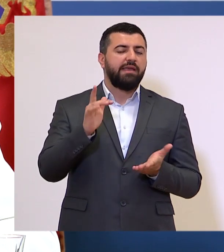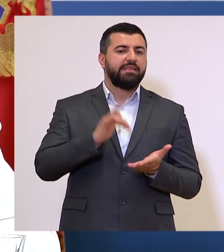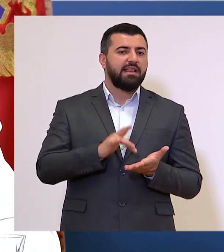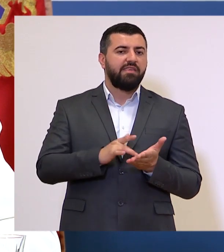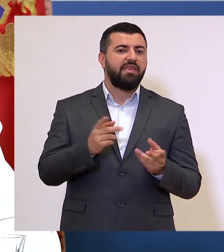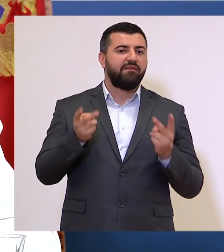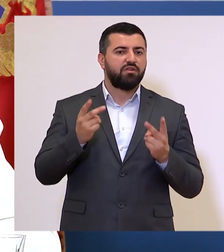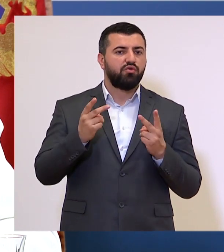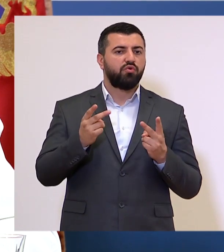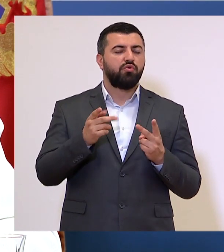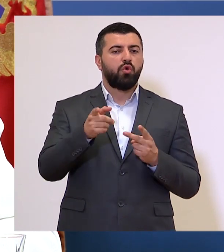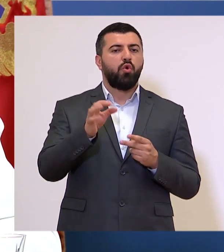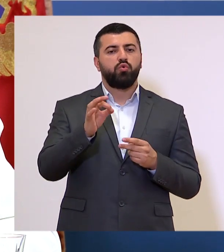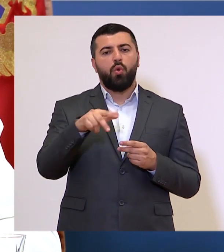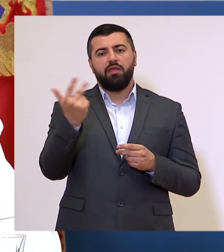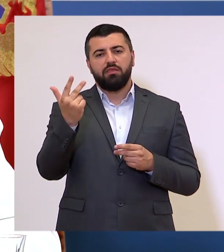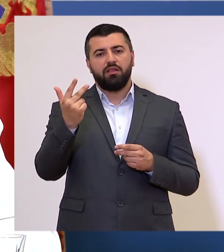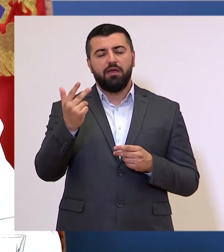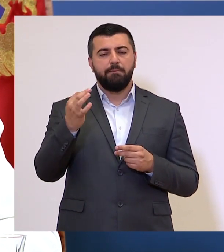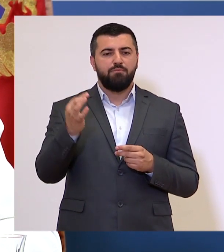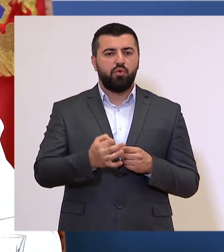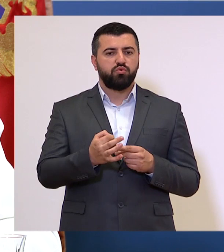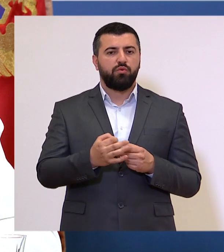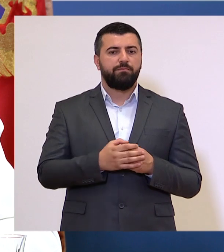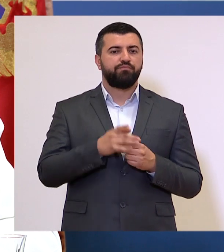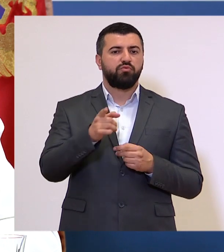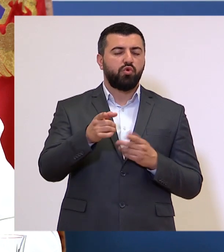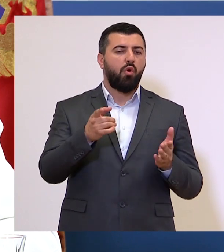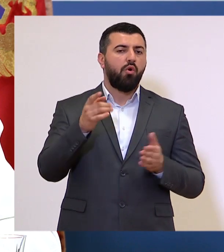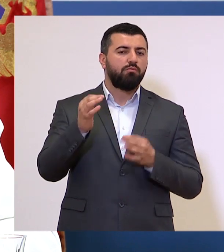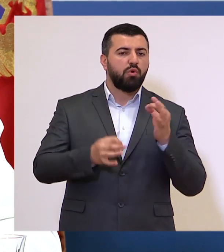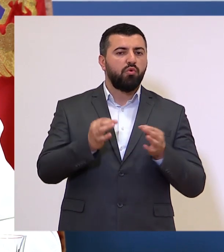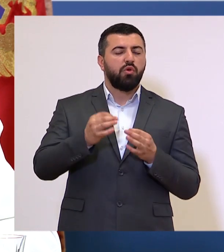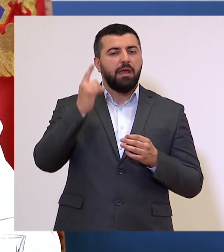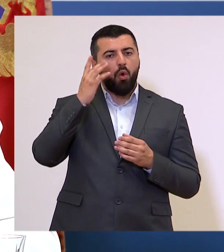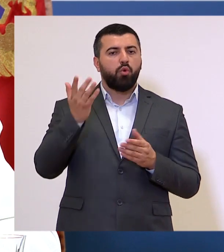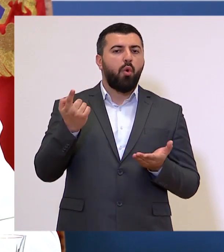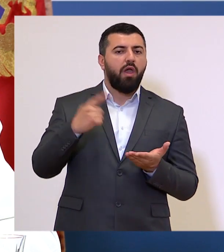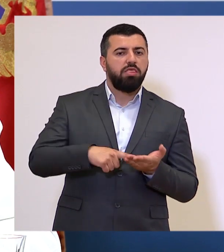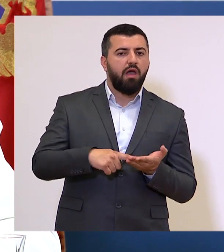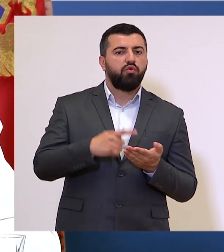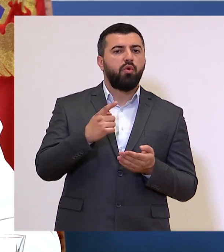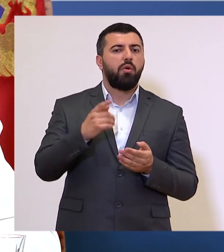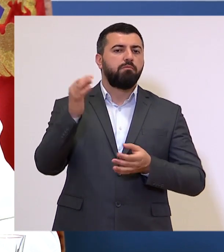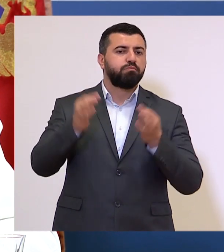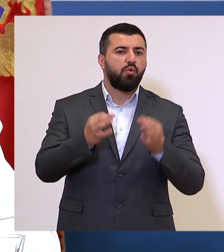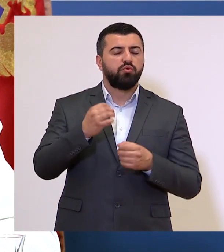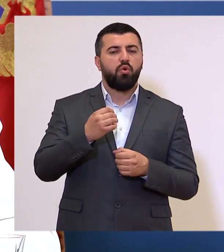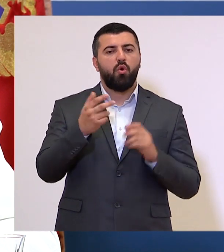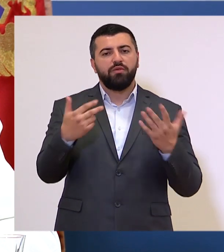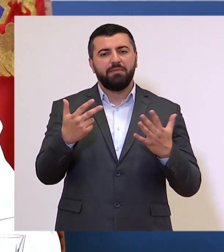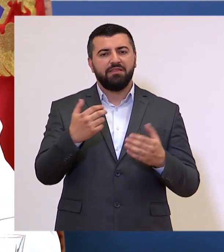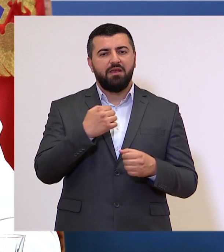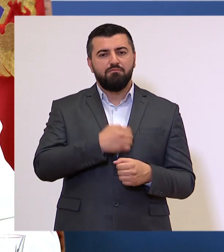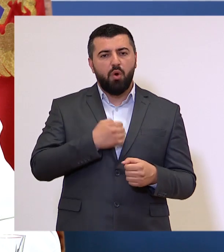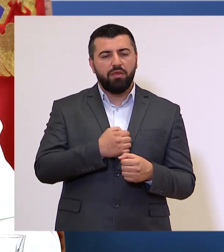srednja vrijednost, to je bila 0,3% oboljelih, u toj varijanti bi bilo nešto oko 1870